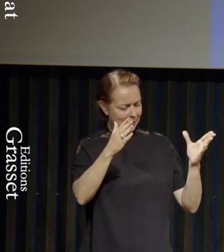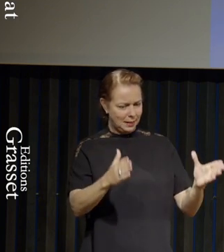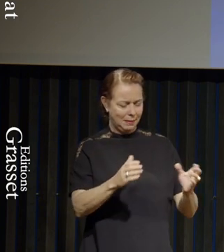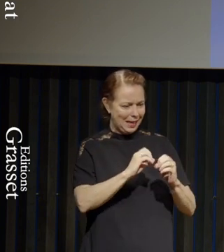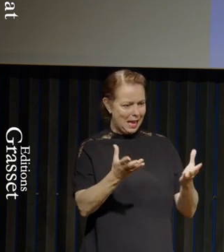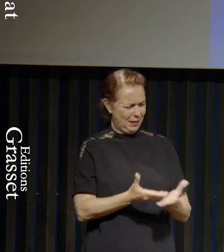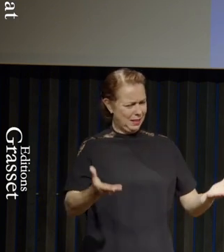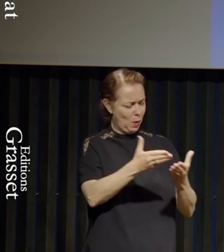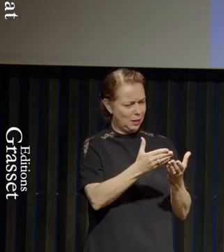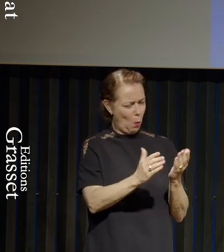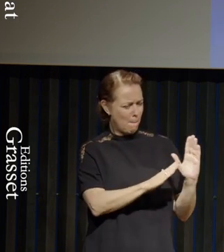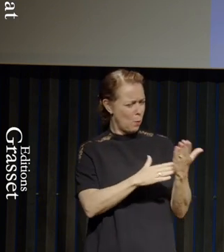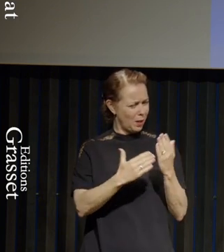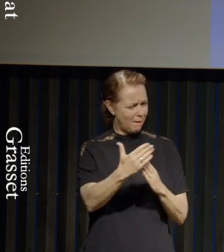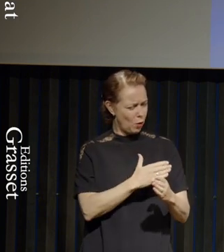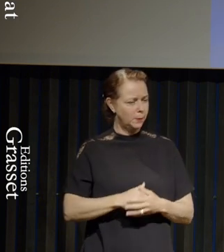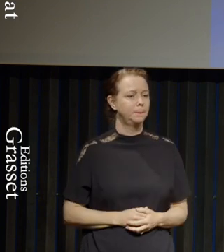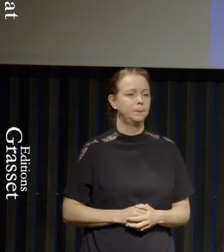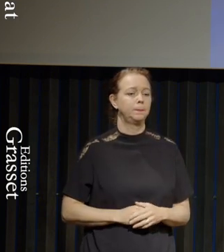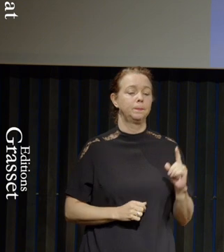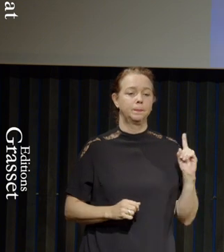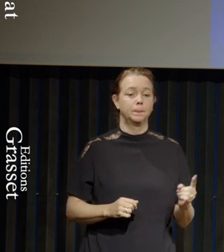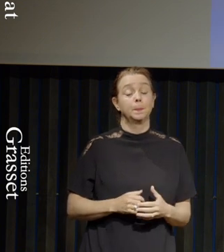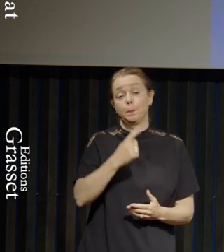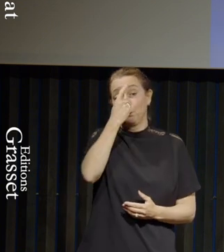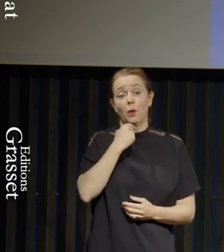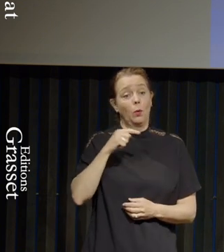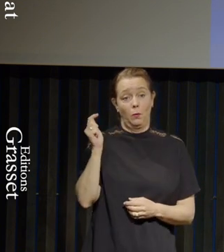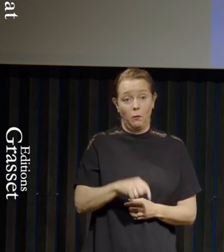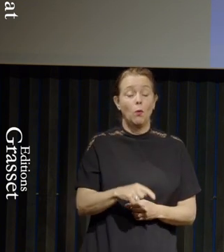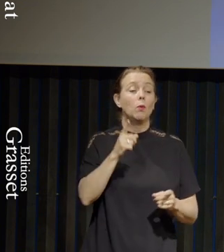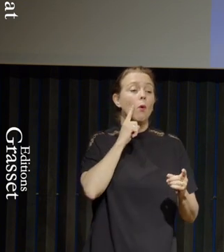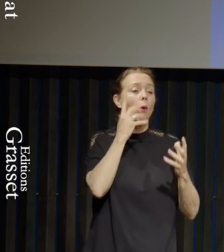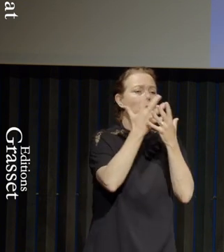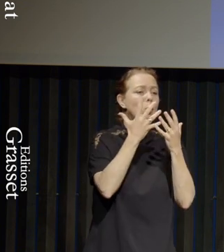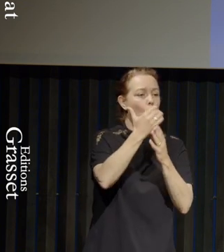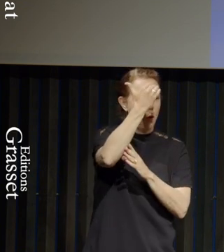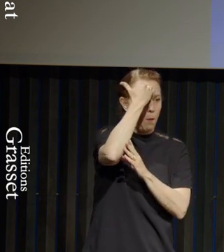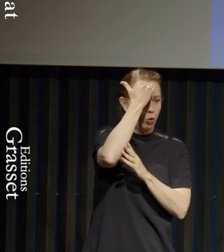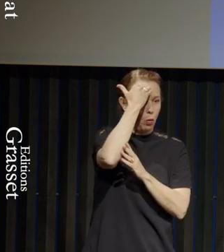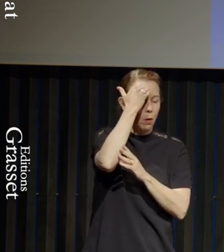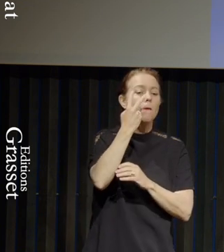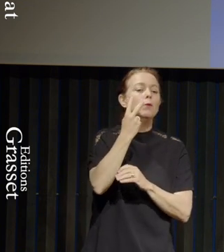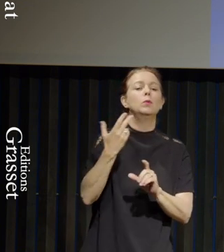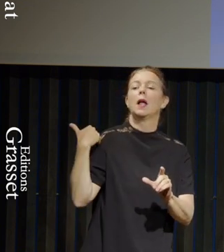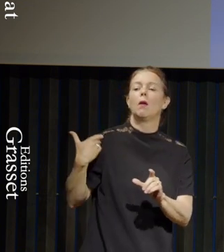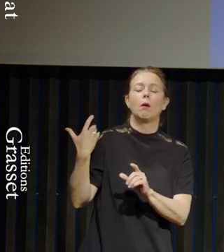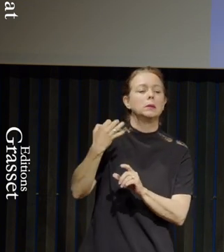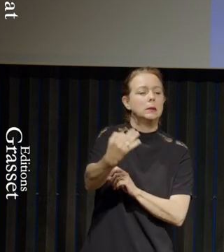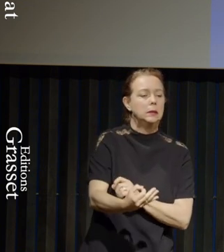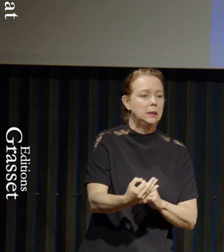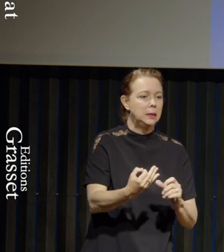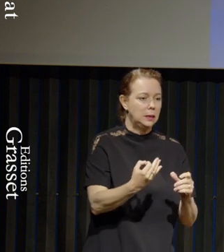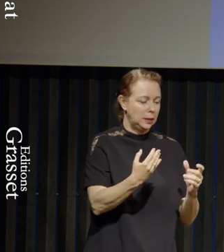question ? Je crois que c'est nécessaire parce que le champ des troubles mentaux, comme on vient de le voir avec les professeurs